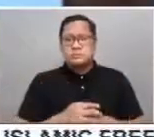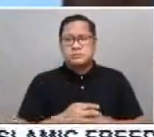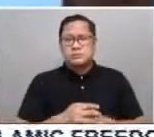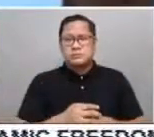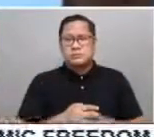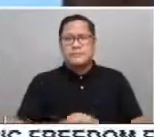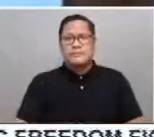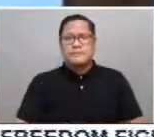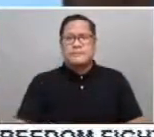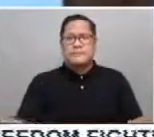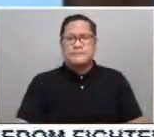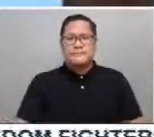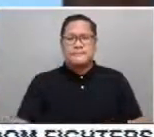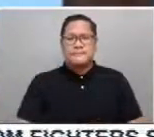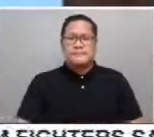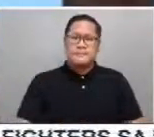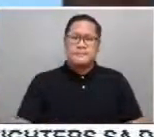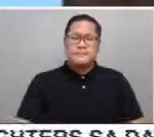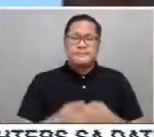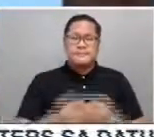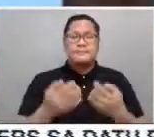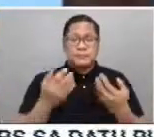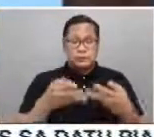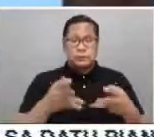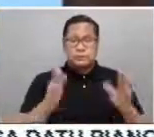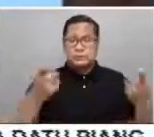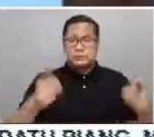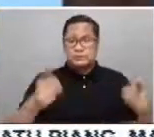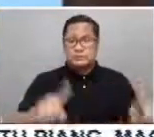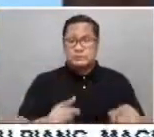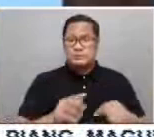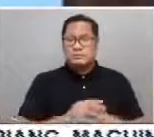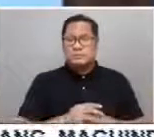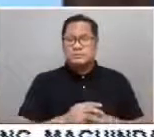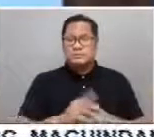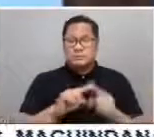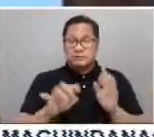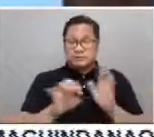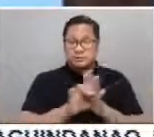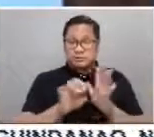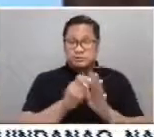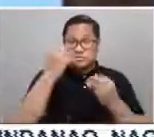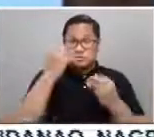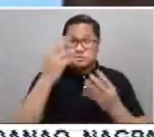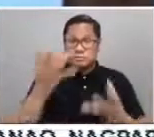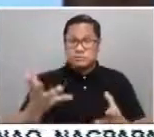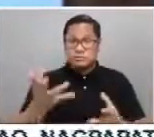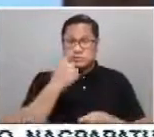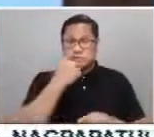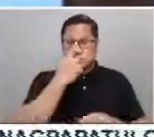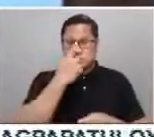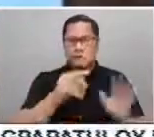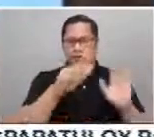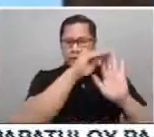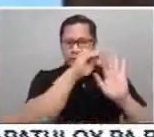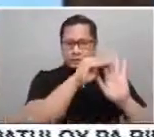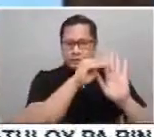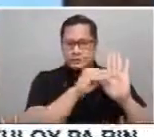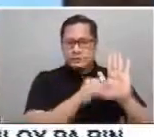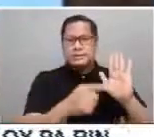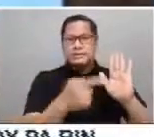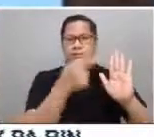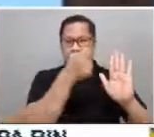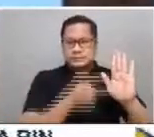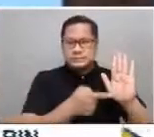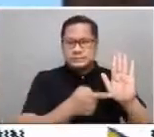a matter of duty of a president, the right of the people to